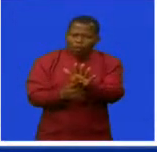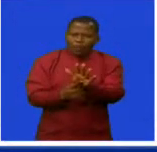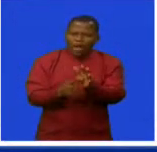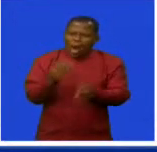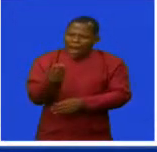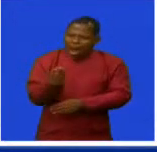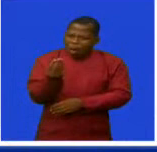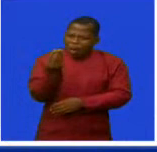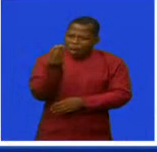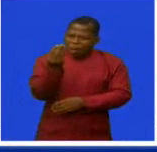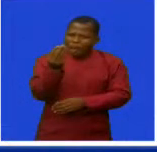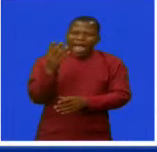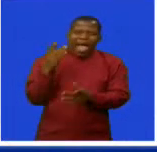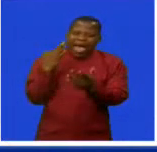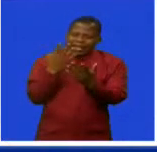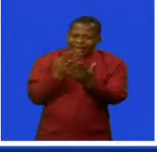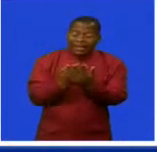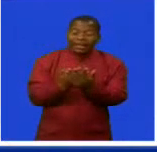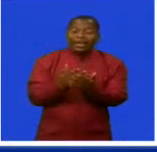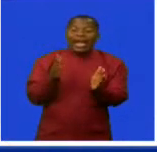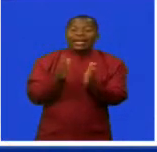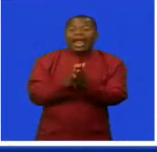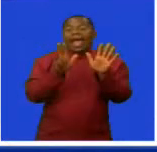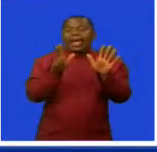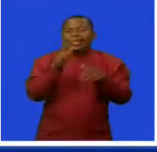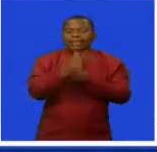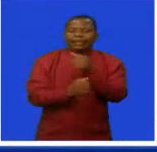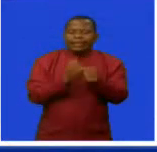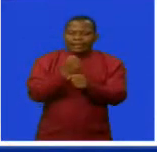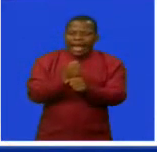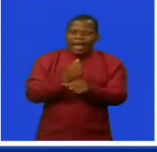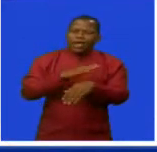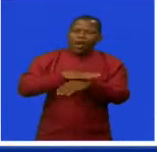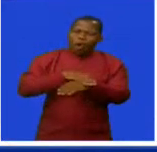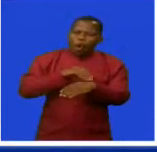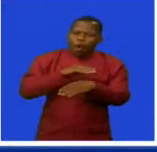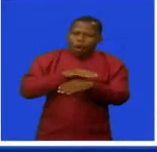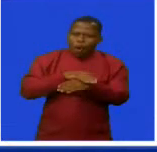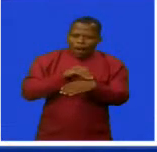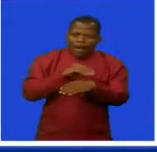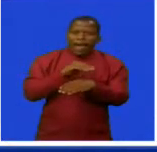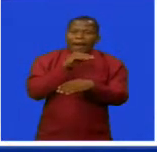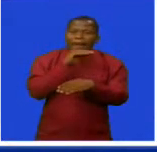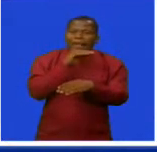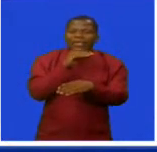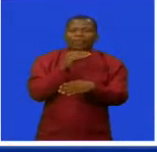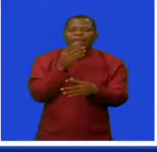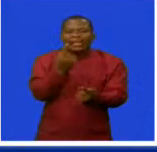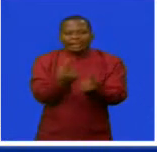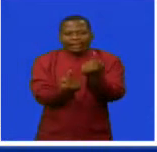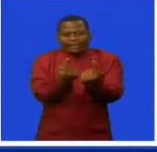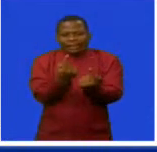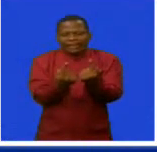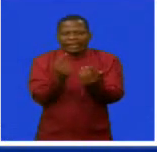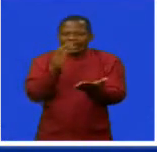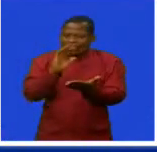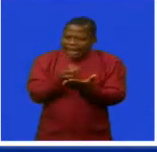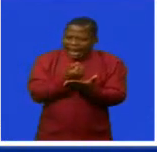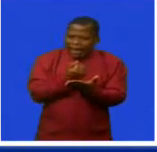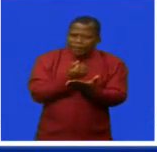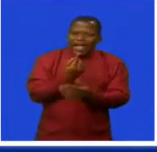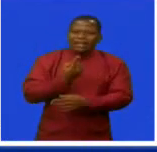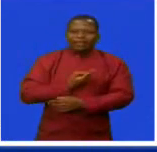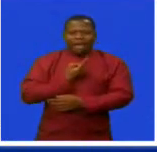iminor aze afike ku-18 weminyaka. Lama protocols lawa-ke abeka sobala ukuthi mele